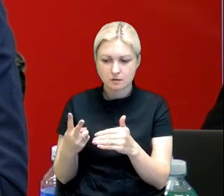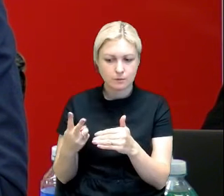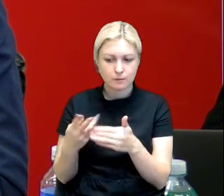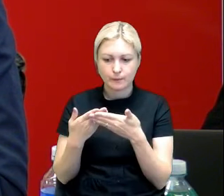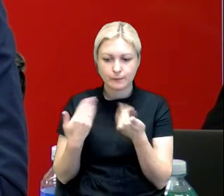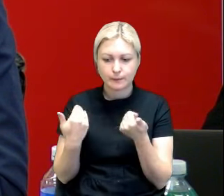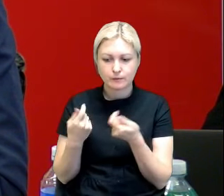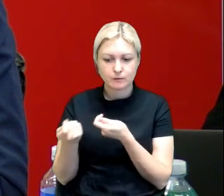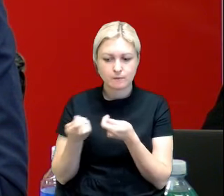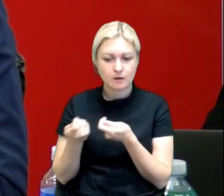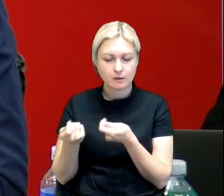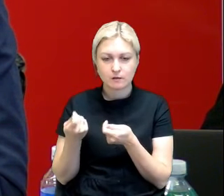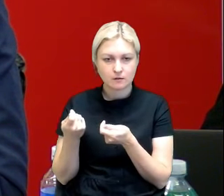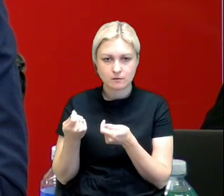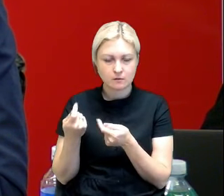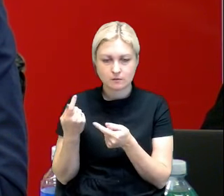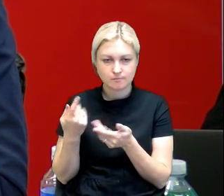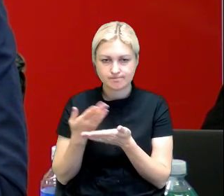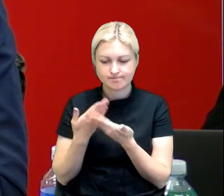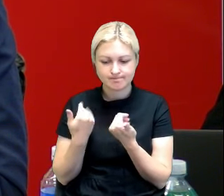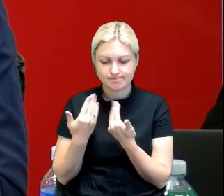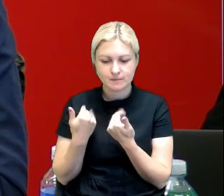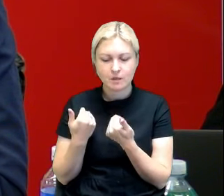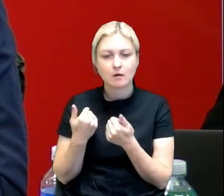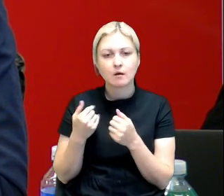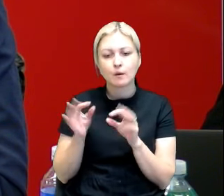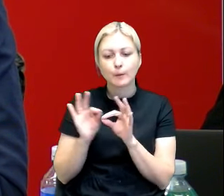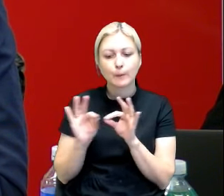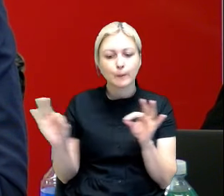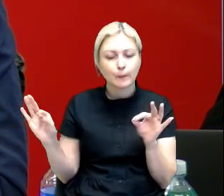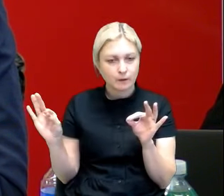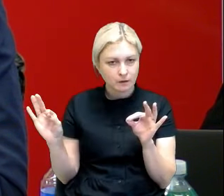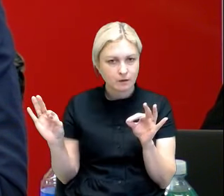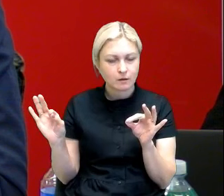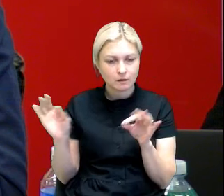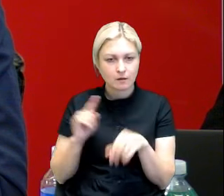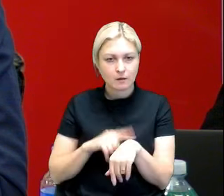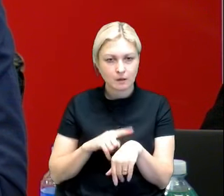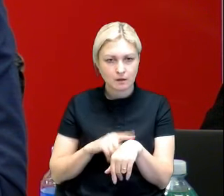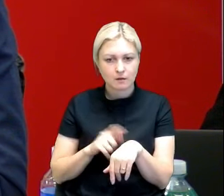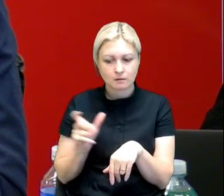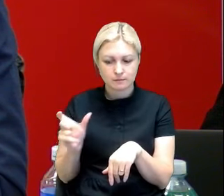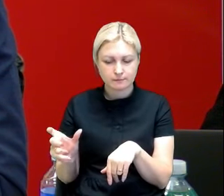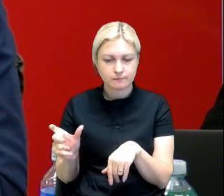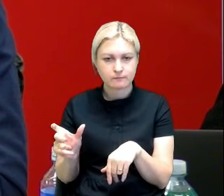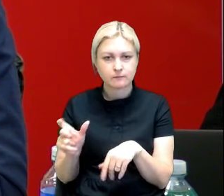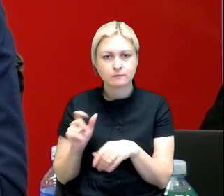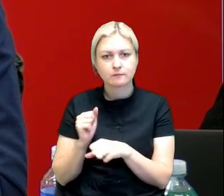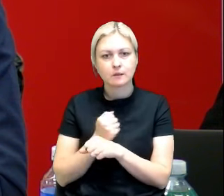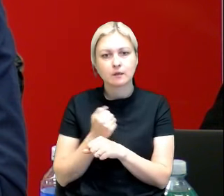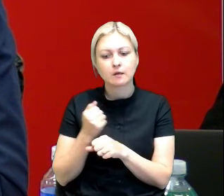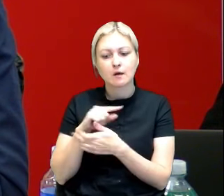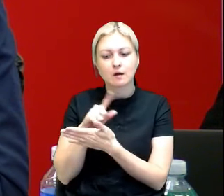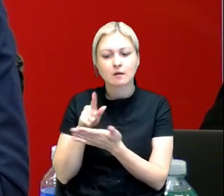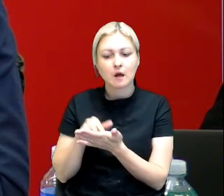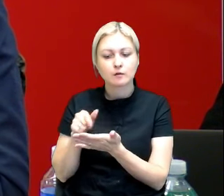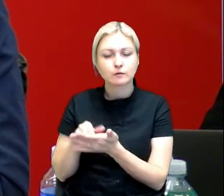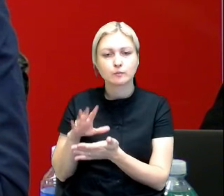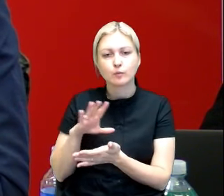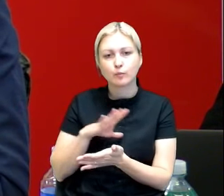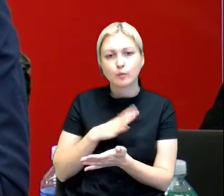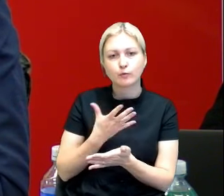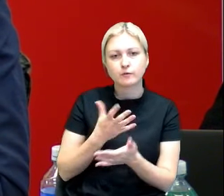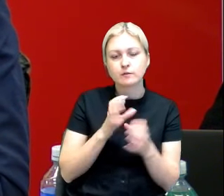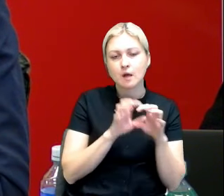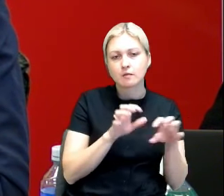suvaldytas ilgą laiko tarpą labiausiai toj vietoj turbūt reikėtų užduoti klausimus buvusiai administracijai